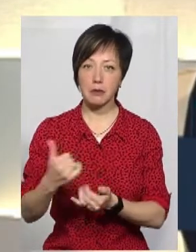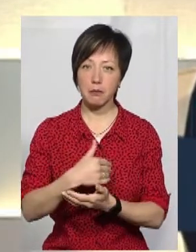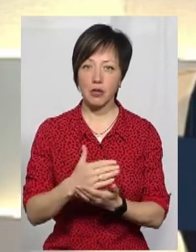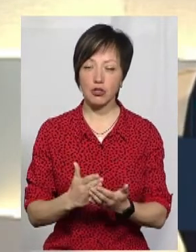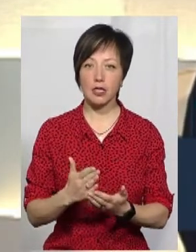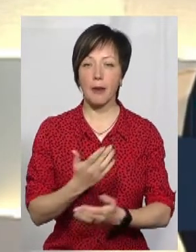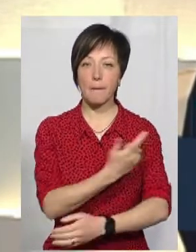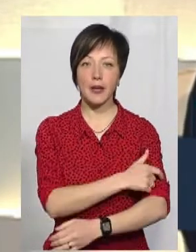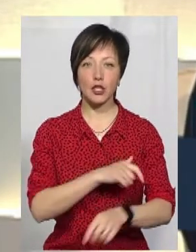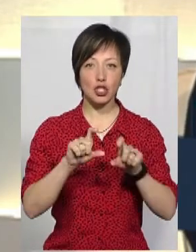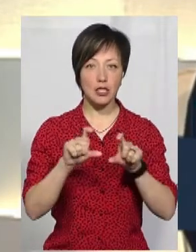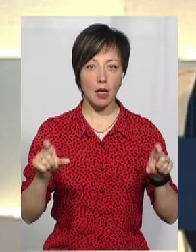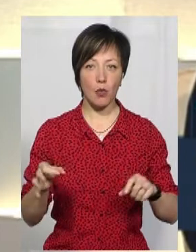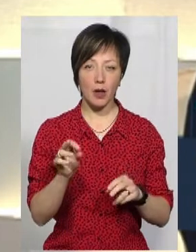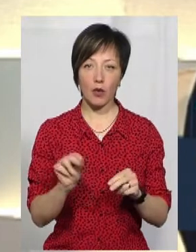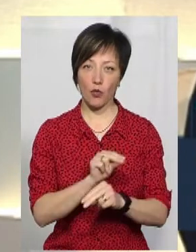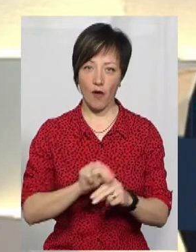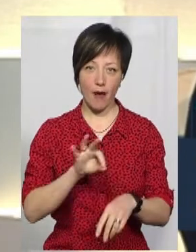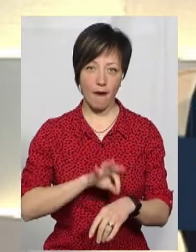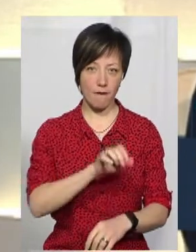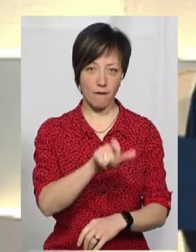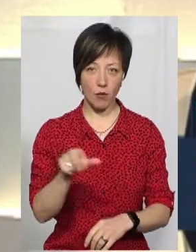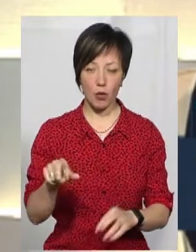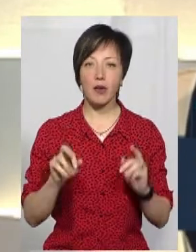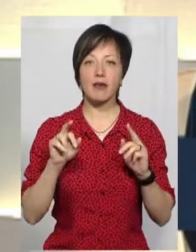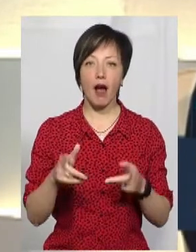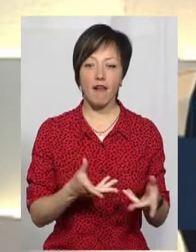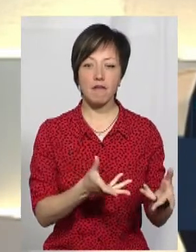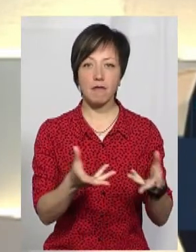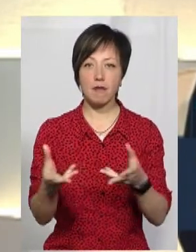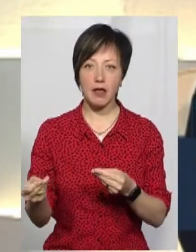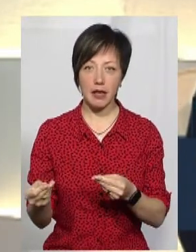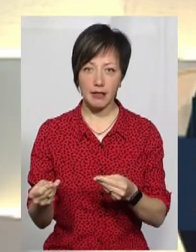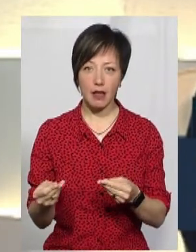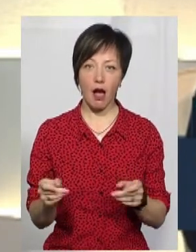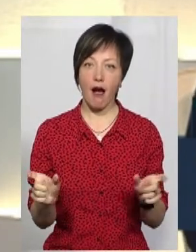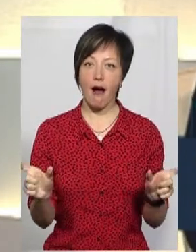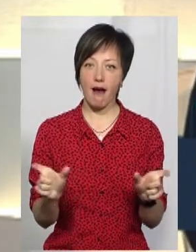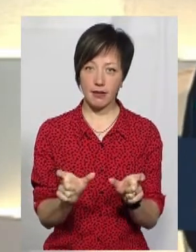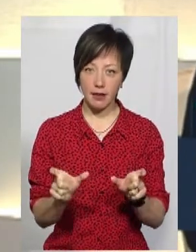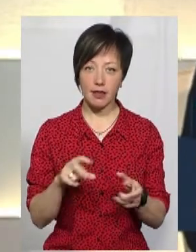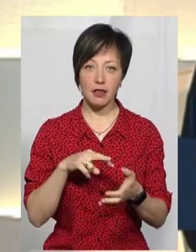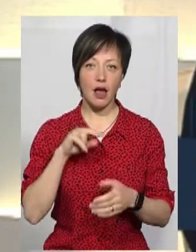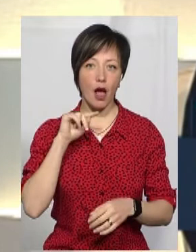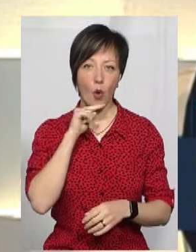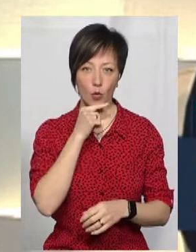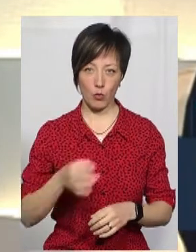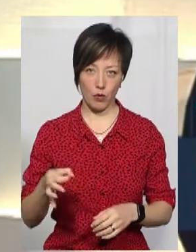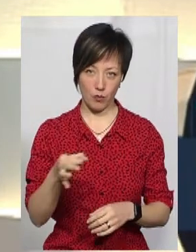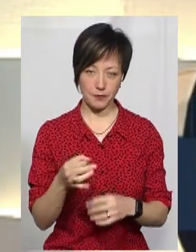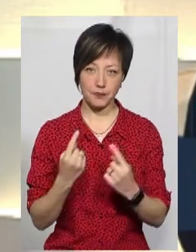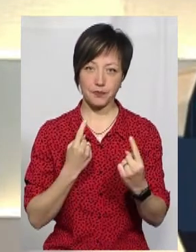області, медичні заклади для лікування хворих? Як вплине карантин на економіку краю? Про це поговоримо